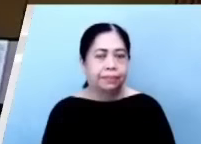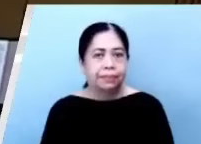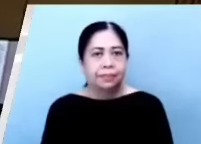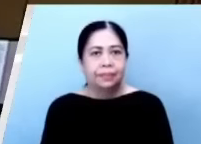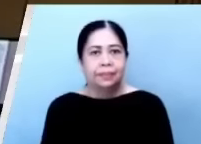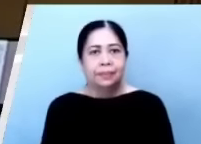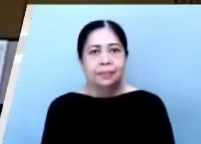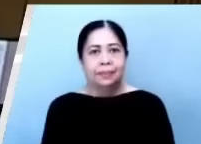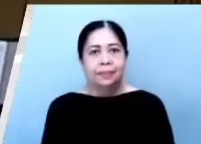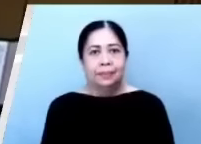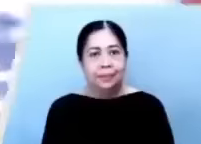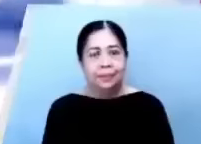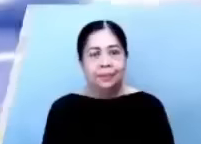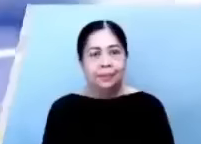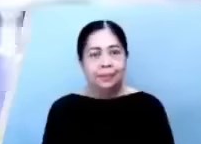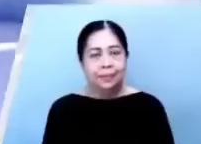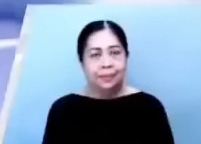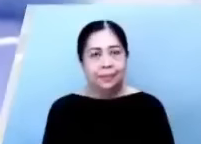GMA Integrated News.